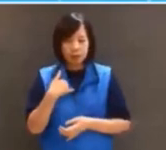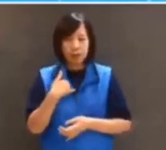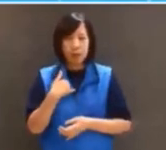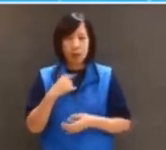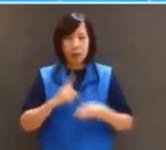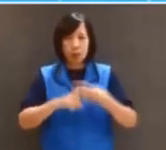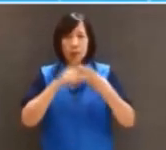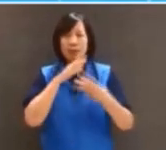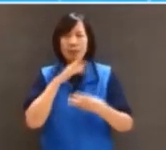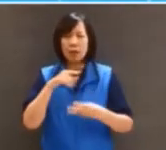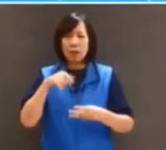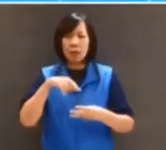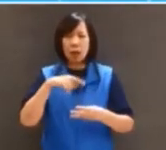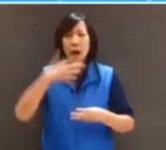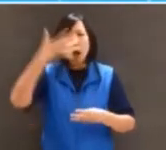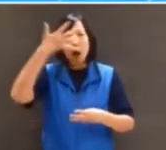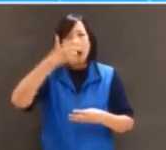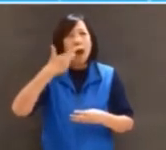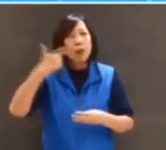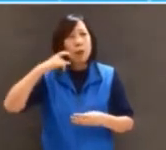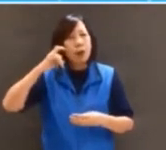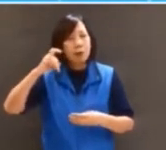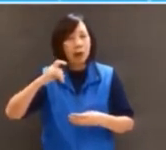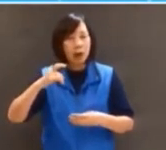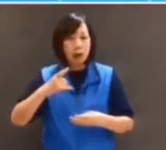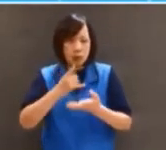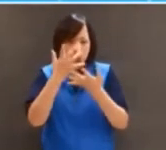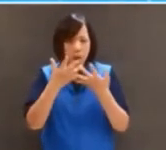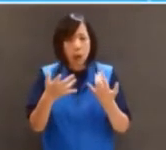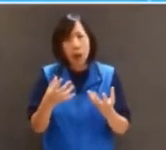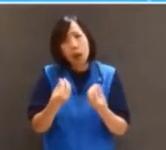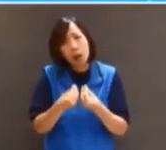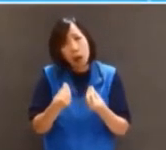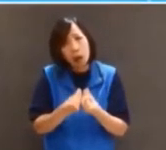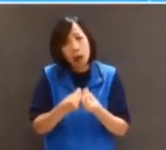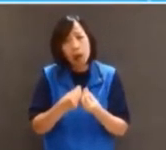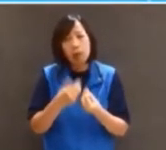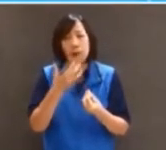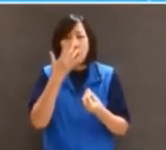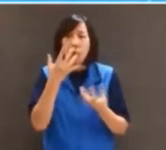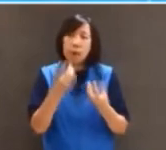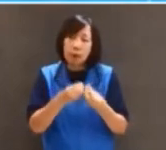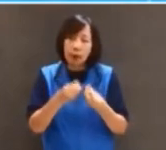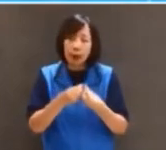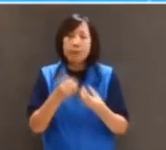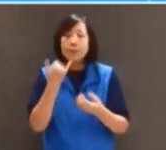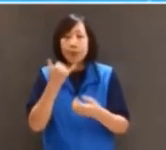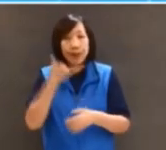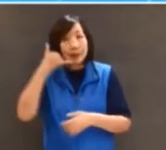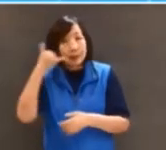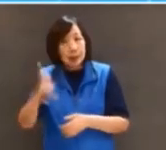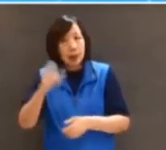定的，而针对保姆还有交通运输人员呢，陆陆续续也要开始施打疫苗了。当然，